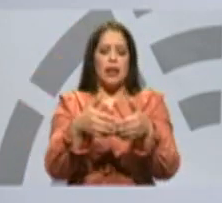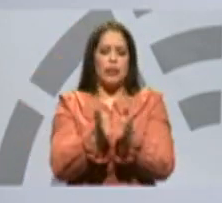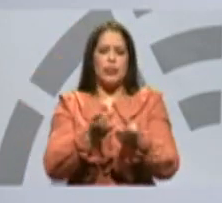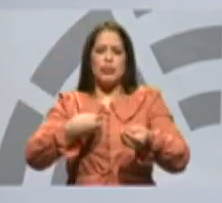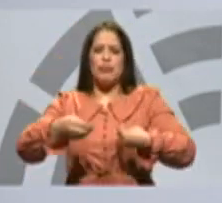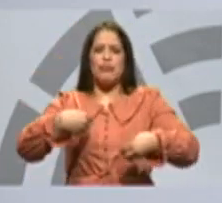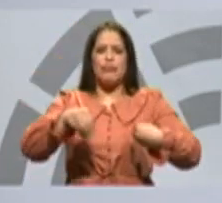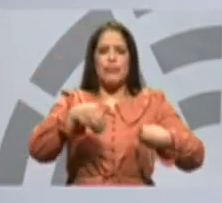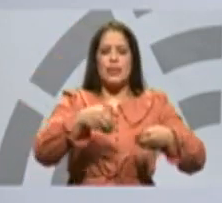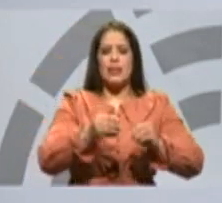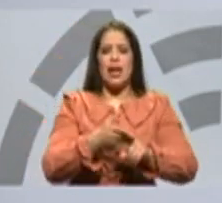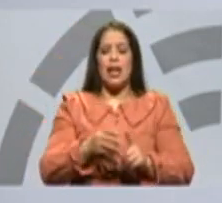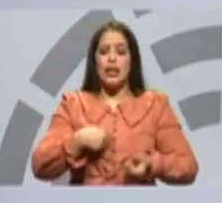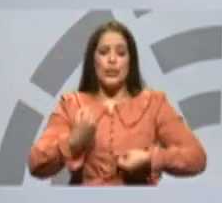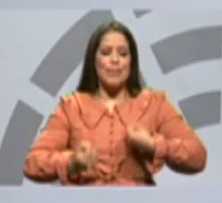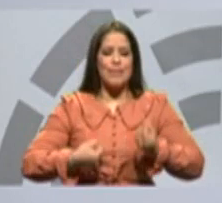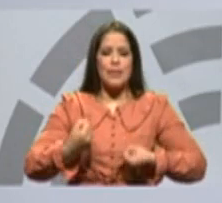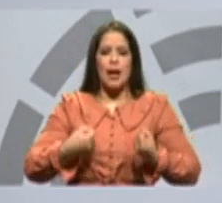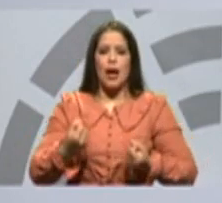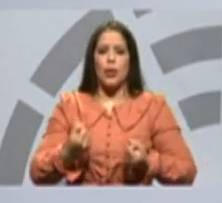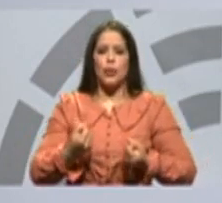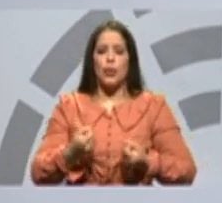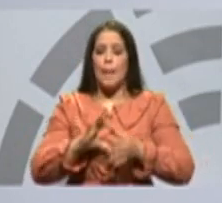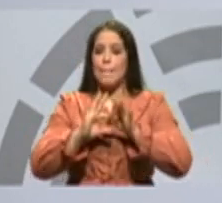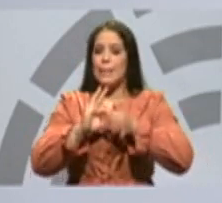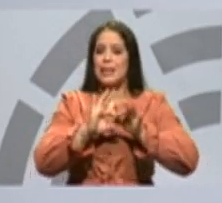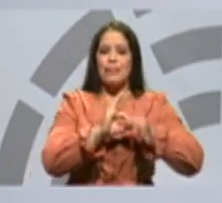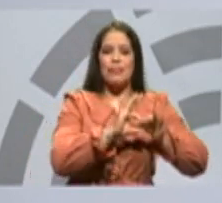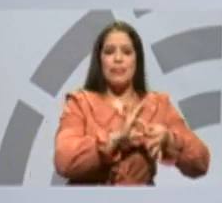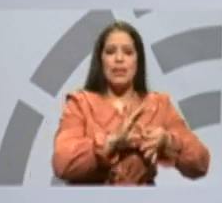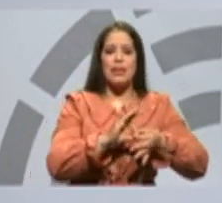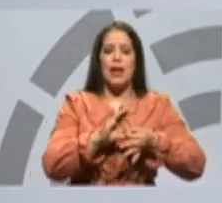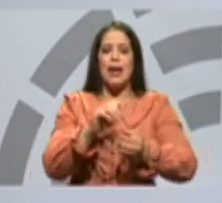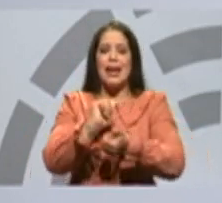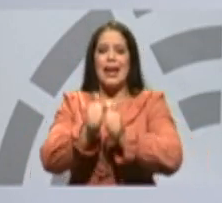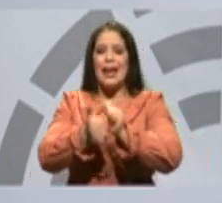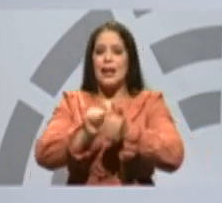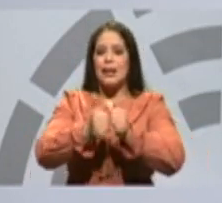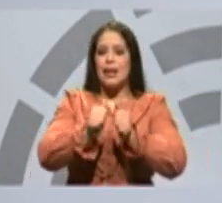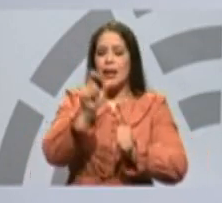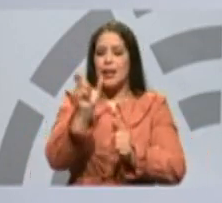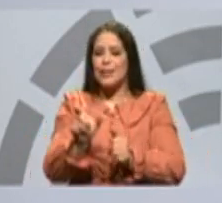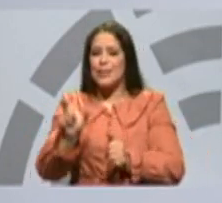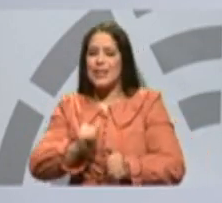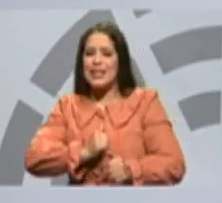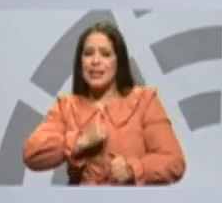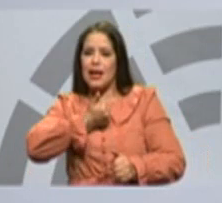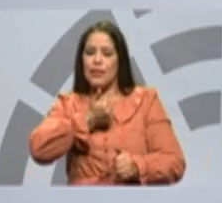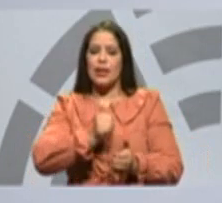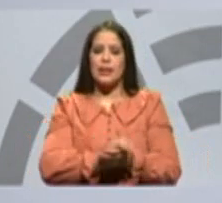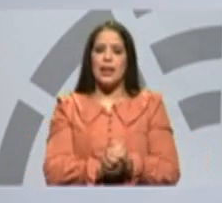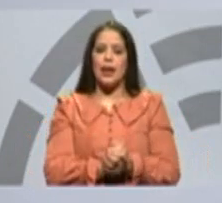باش نحاولوا كذلك همم بالنسبه للجمعيات الرياضيه خاصه للالعاب الفرديه مش بنحاولوا